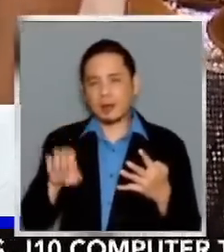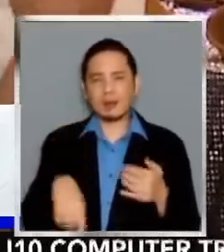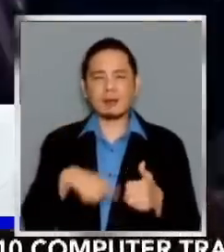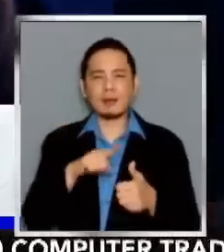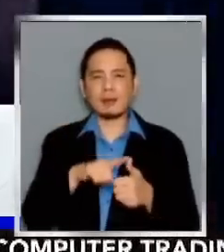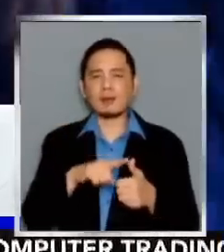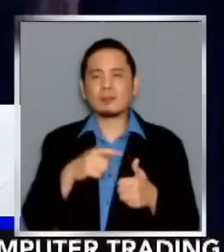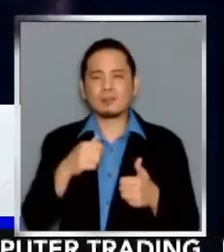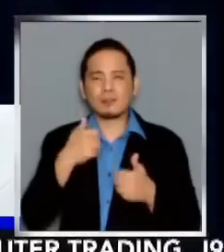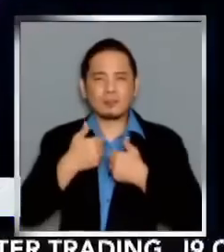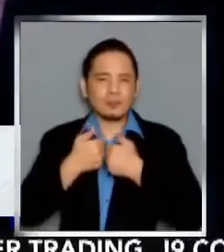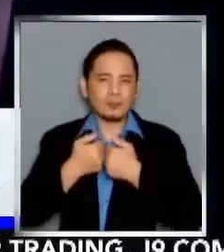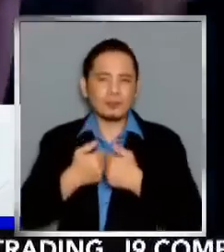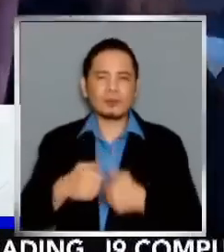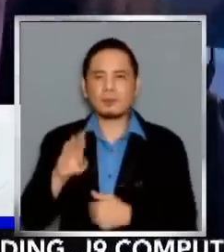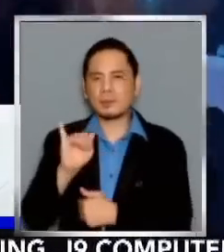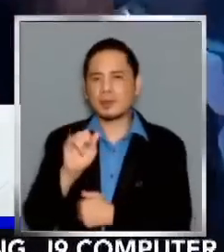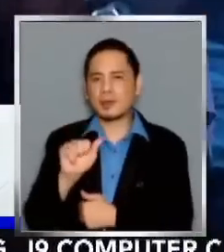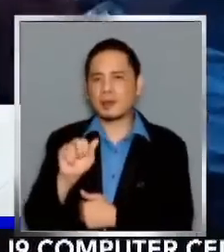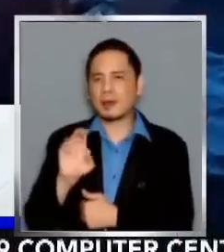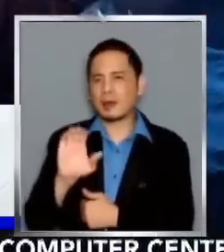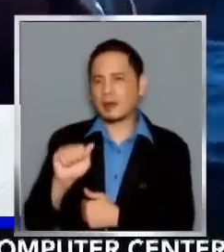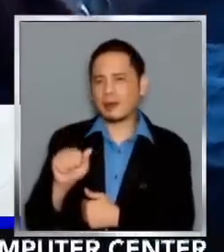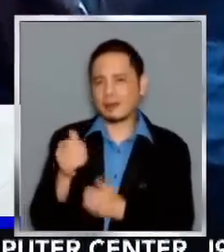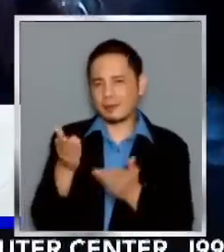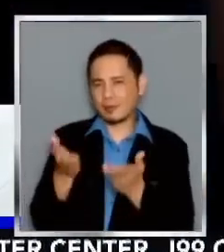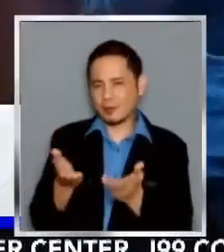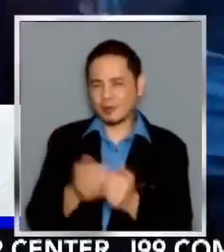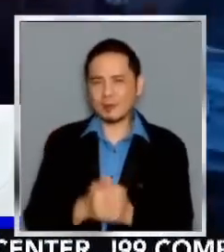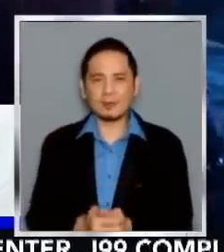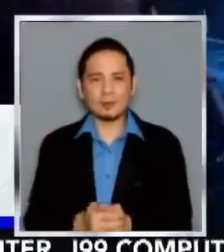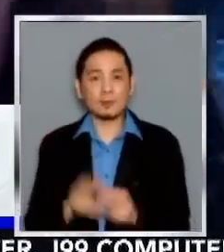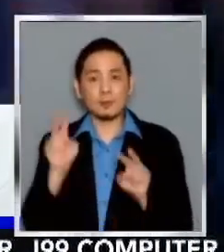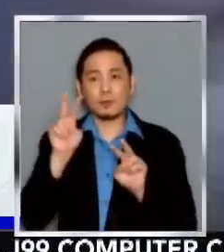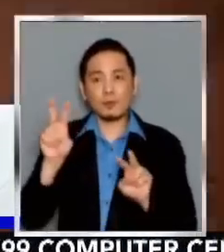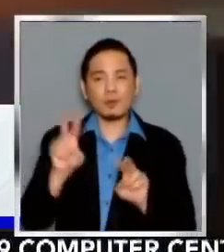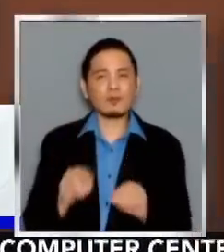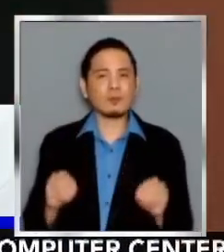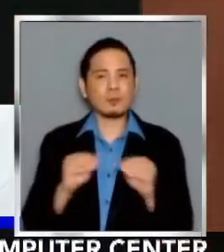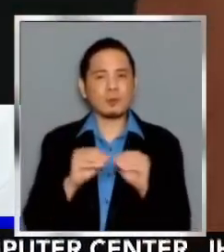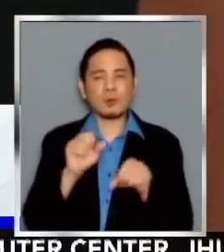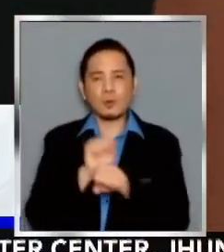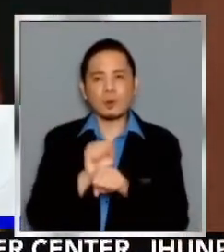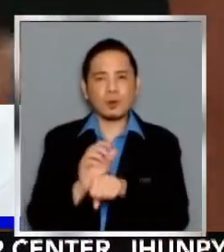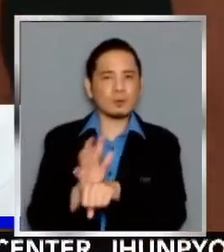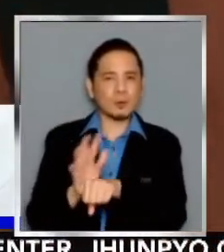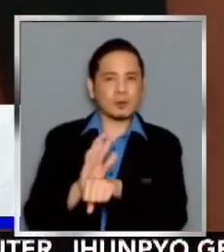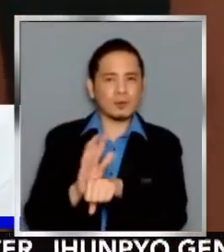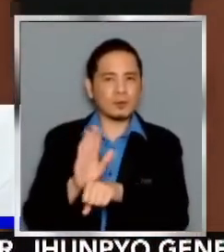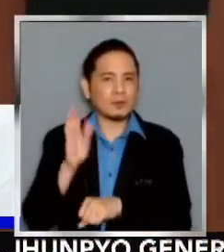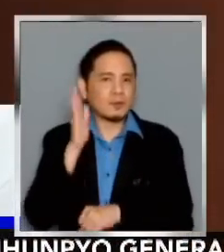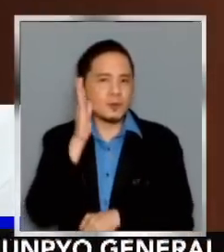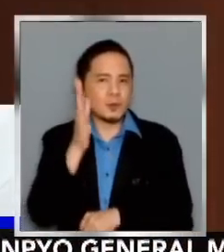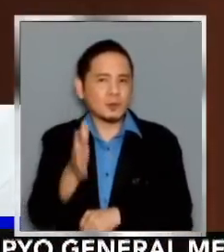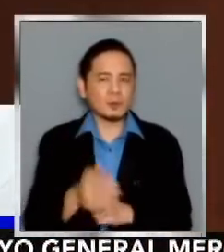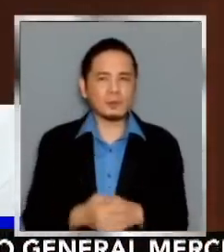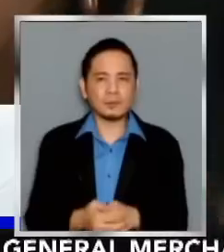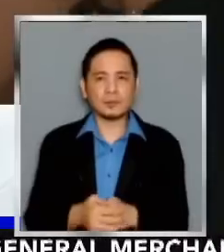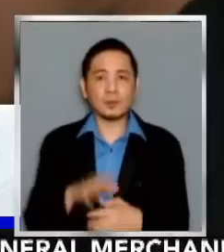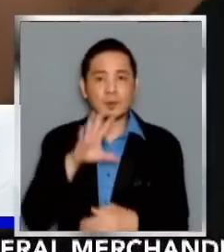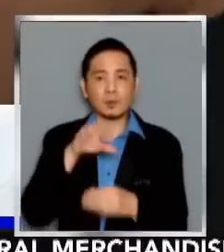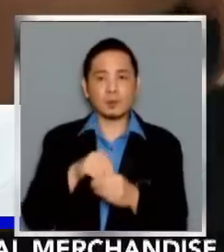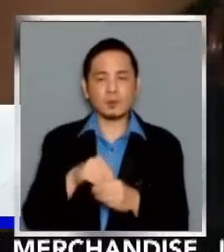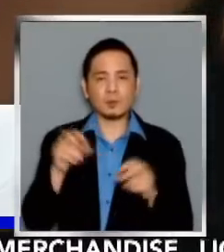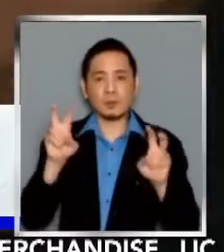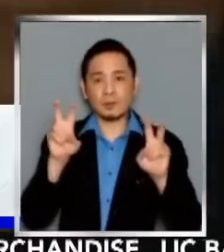Umali. Looking forward nga raw si Ruru sa mga nakalinyang projects na kanyang gagawin, kabilang na ang romantic series na pagbibidahan nila